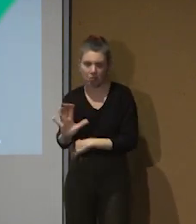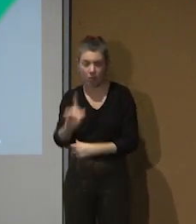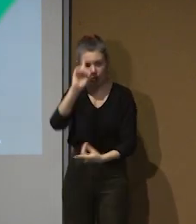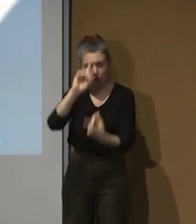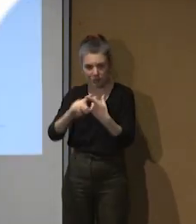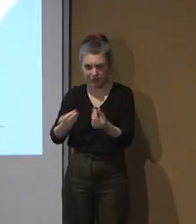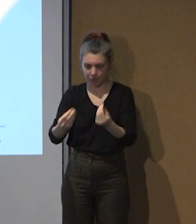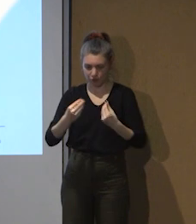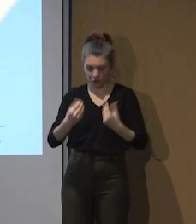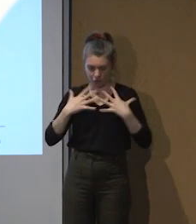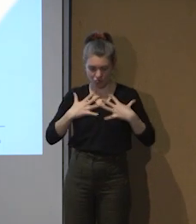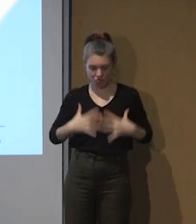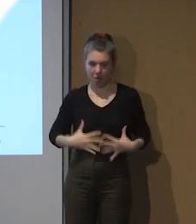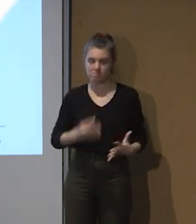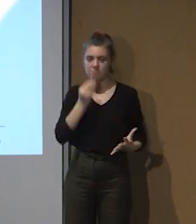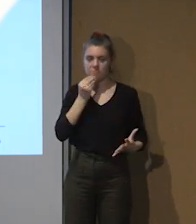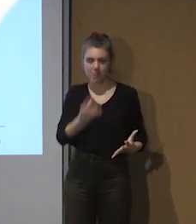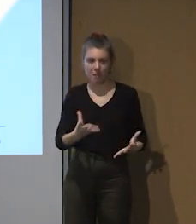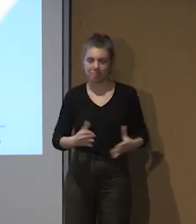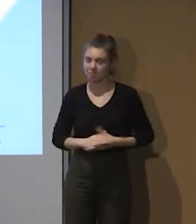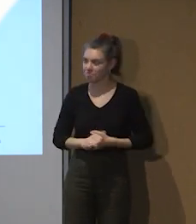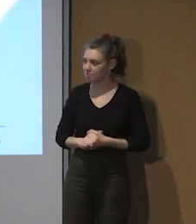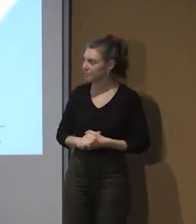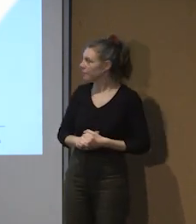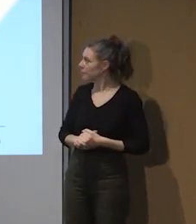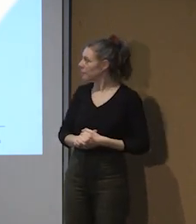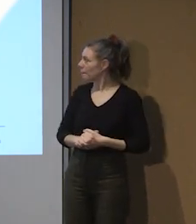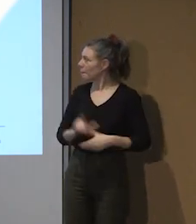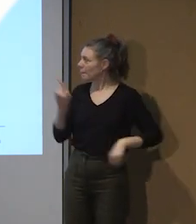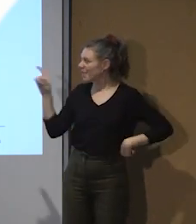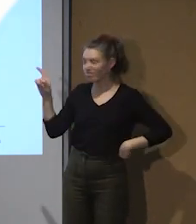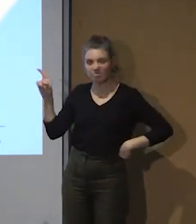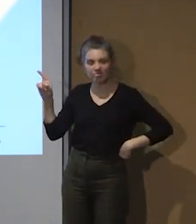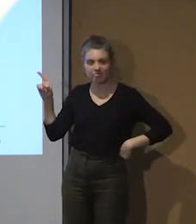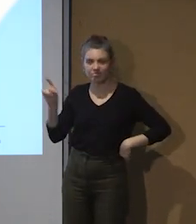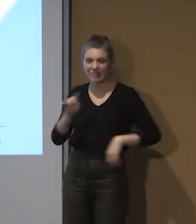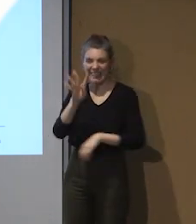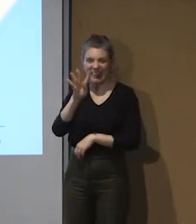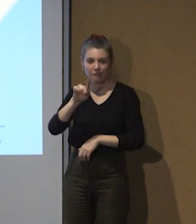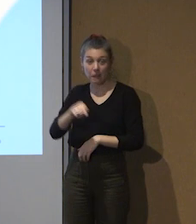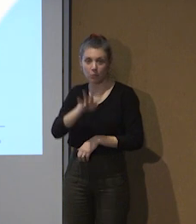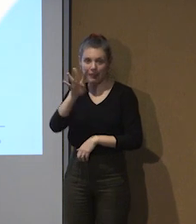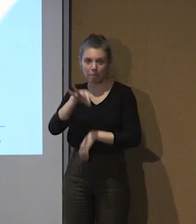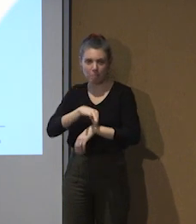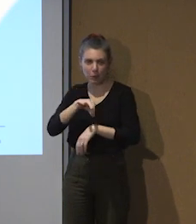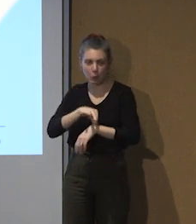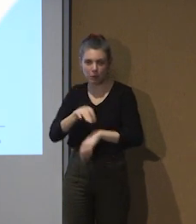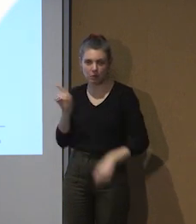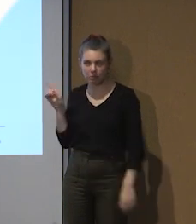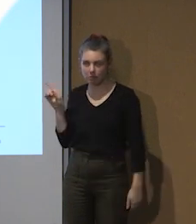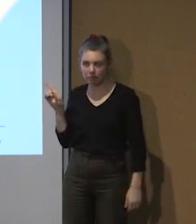corps. Alors, on va commencer par ce chiffre, 4,4 minutes.